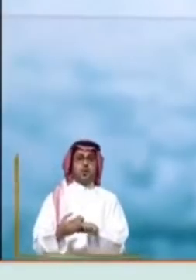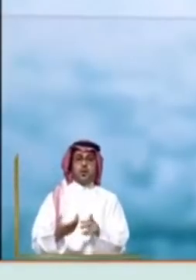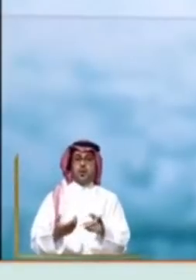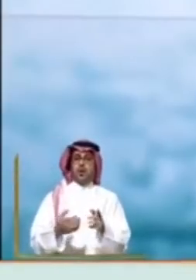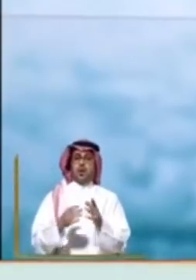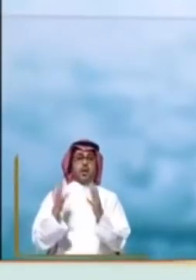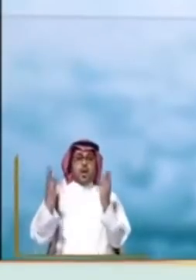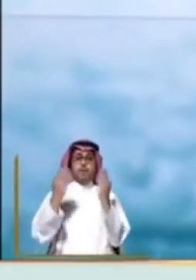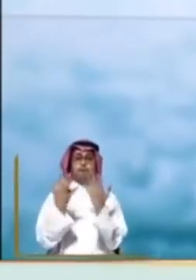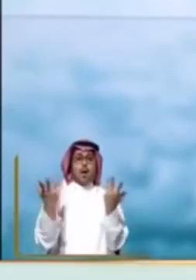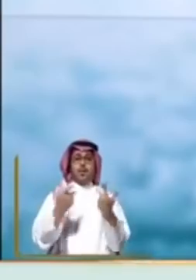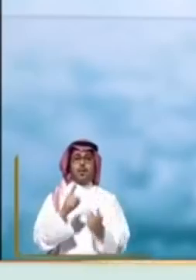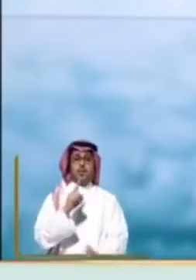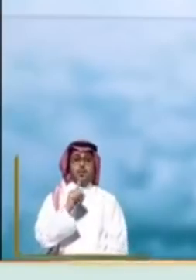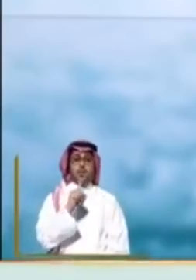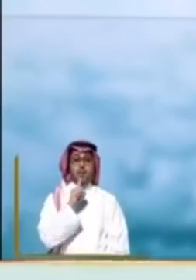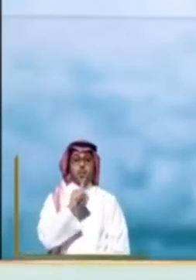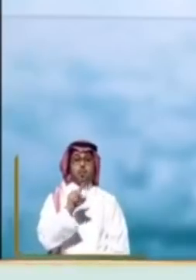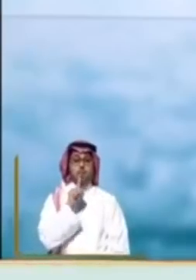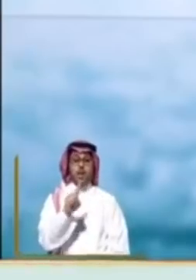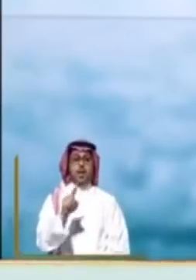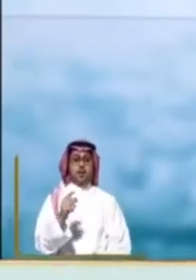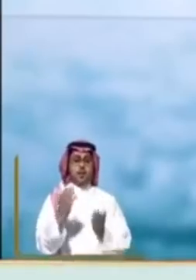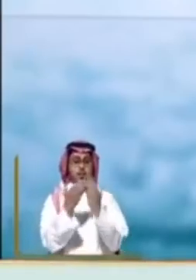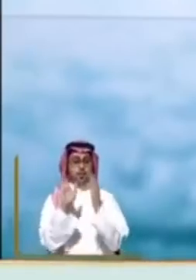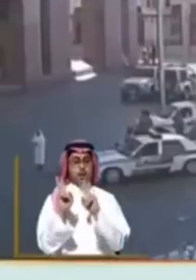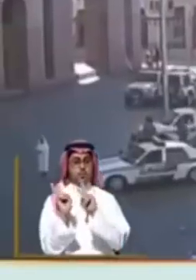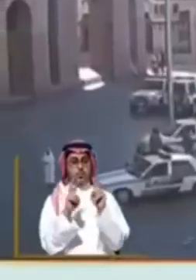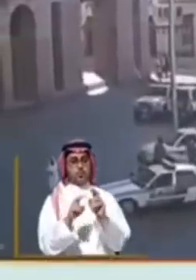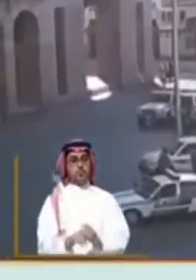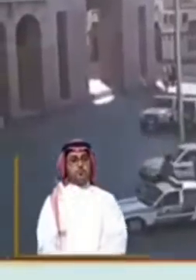توسعات للمسجد أكثر من 100 باب.